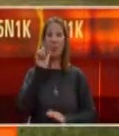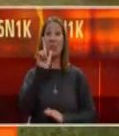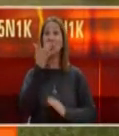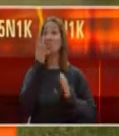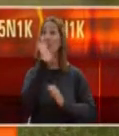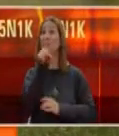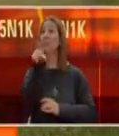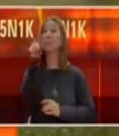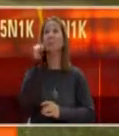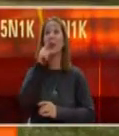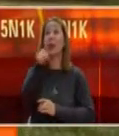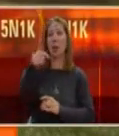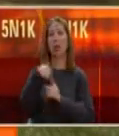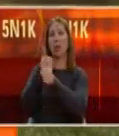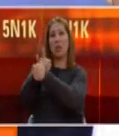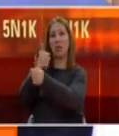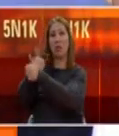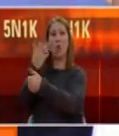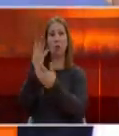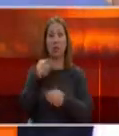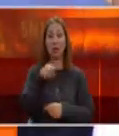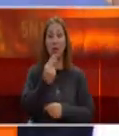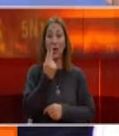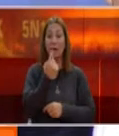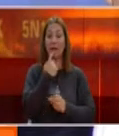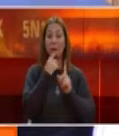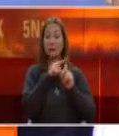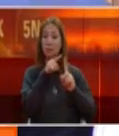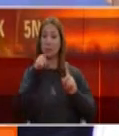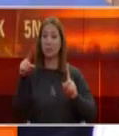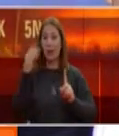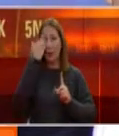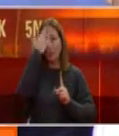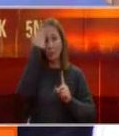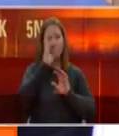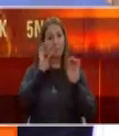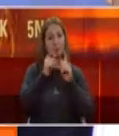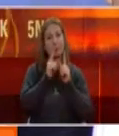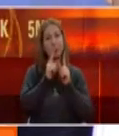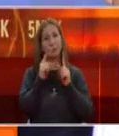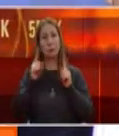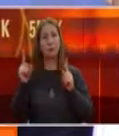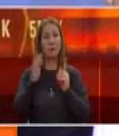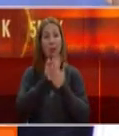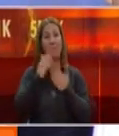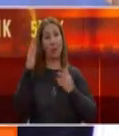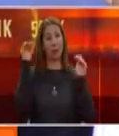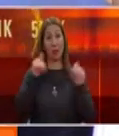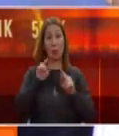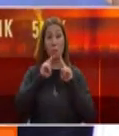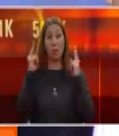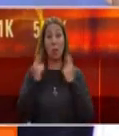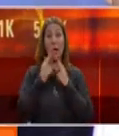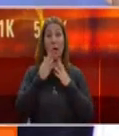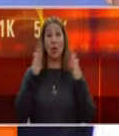insanların yanında olacağım diye. Bu projeyi 7 yıldır alnımızın akıyla yürüttük. Bu projeyle dünyanın en